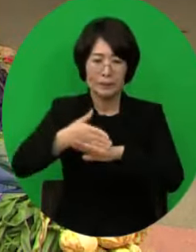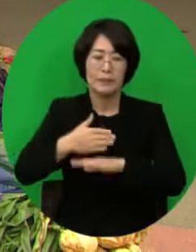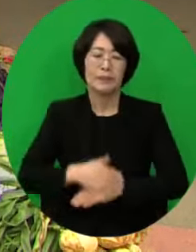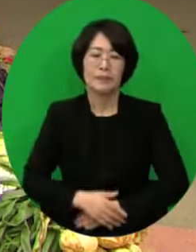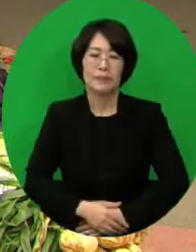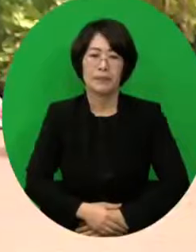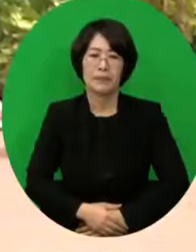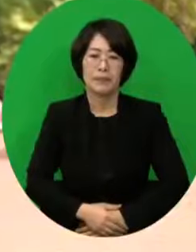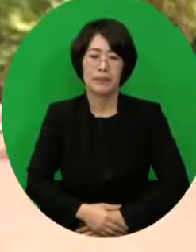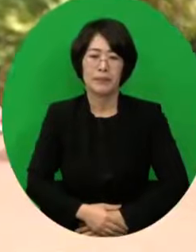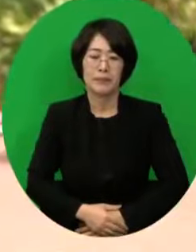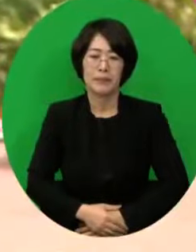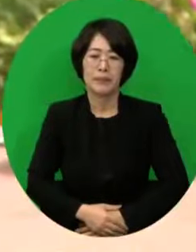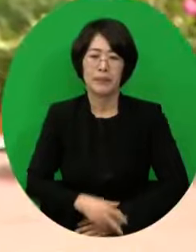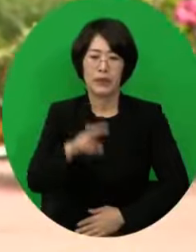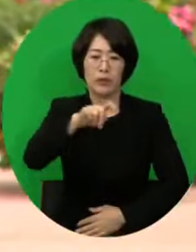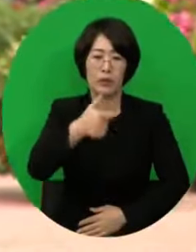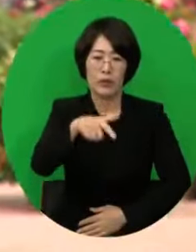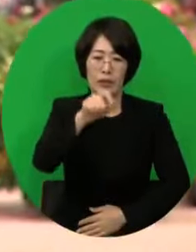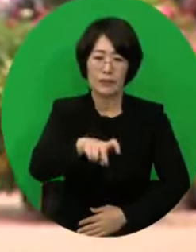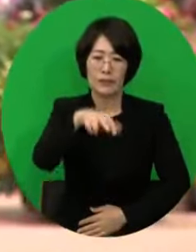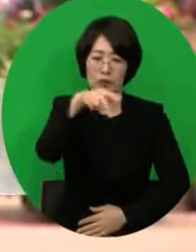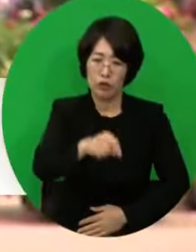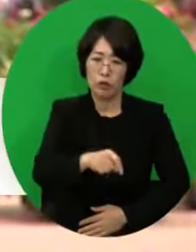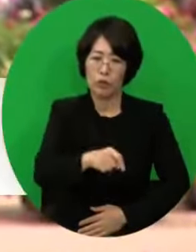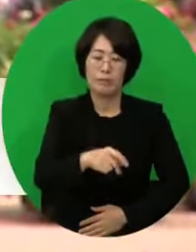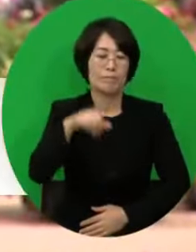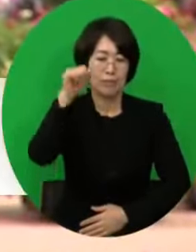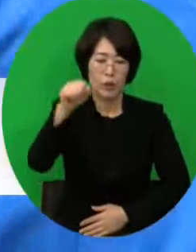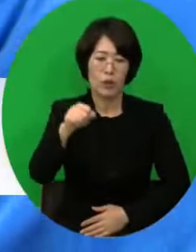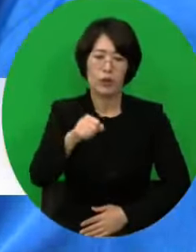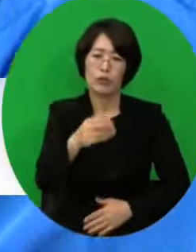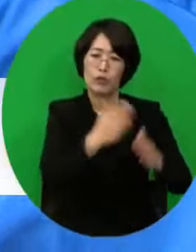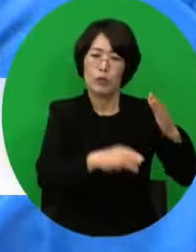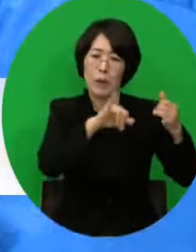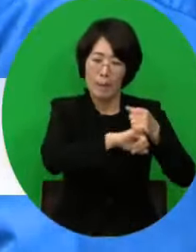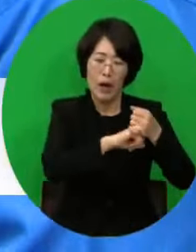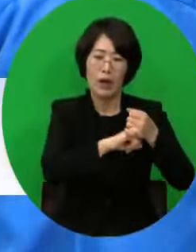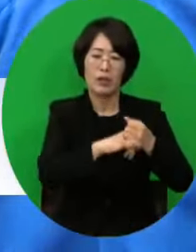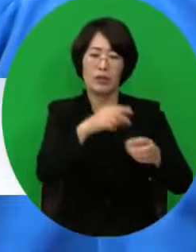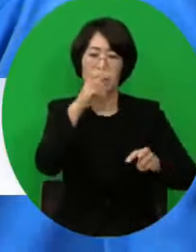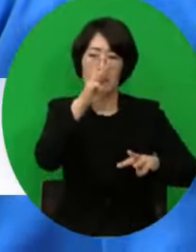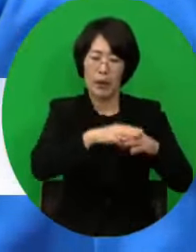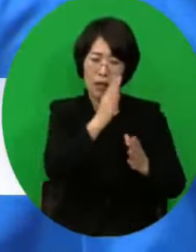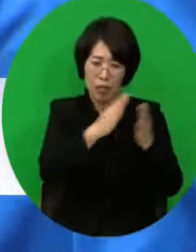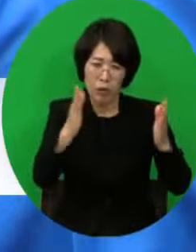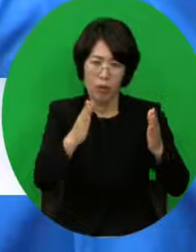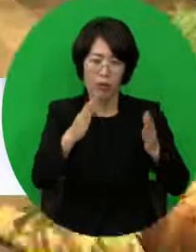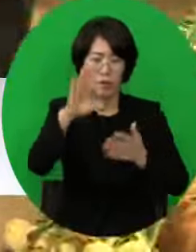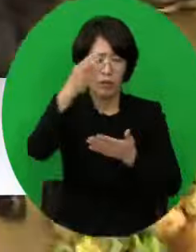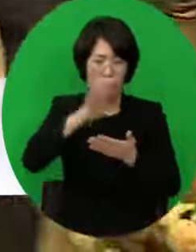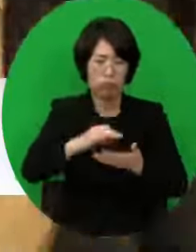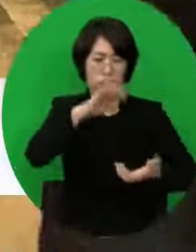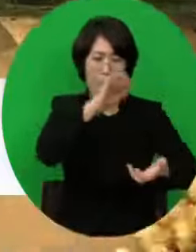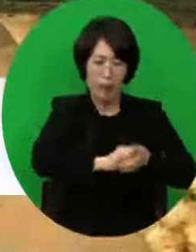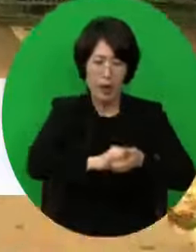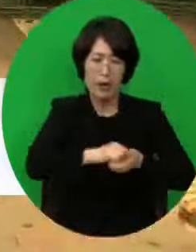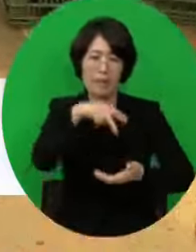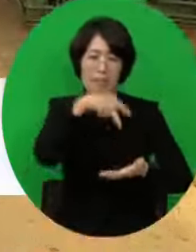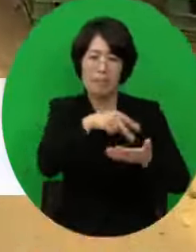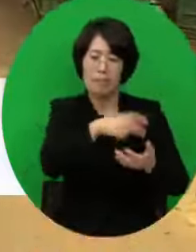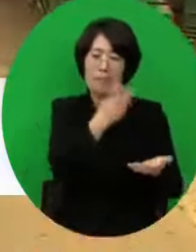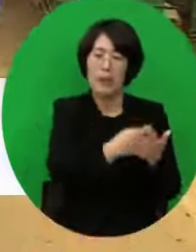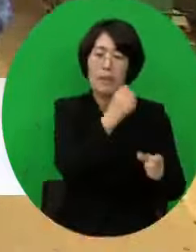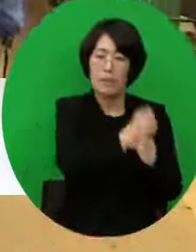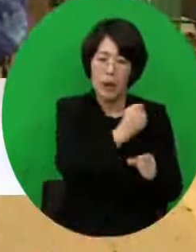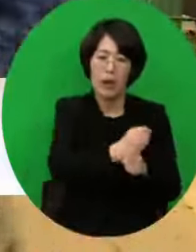말씀을 드립니다. 문금주 후보는 주요 공약으로 농산물 최저가격 보장제 입법화와 농어업인 직업병 제도 도입